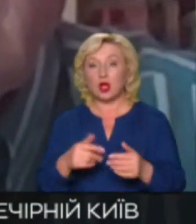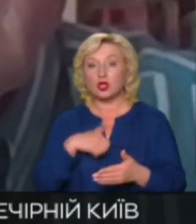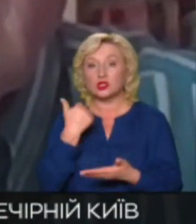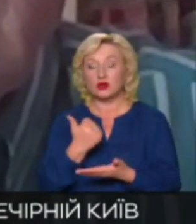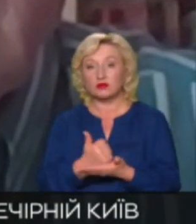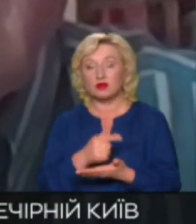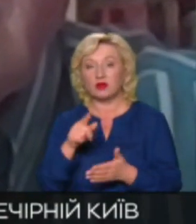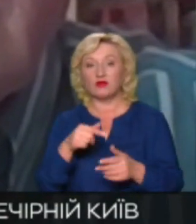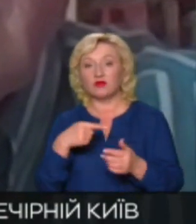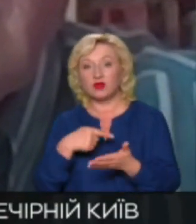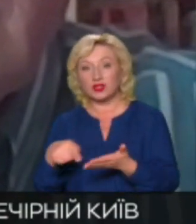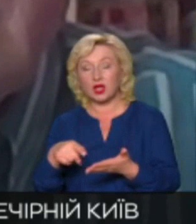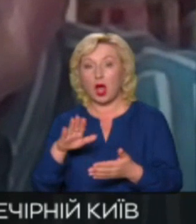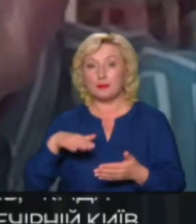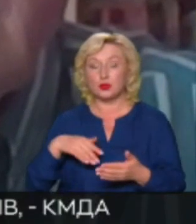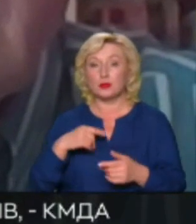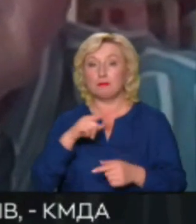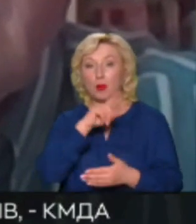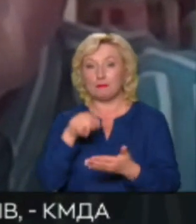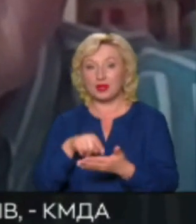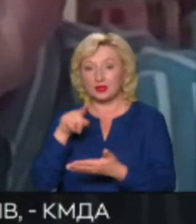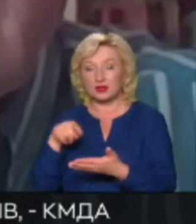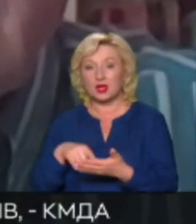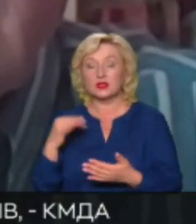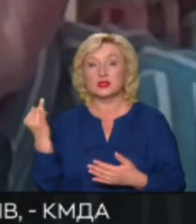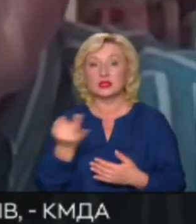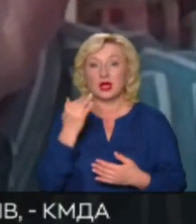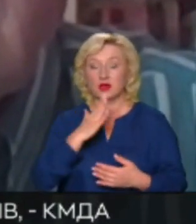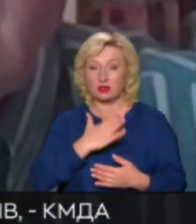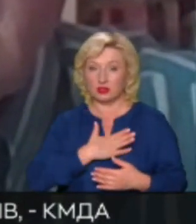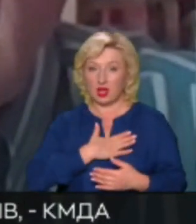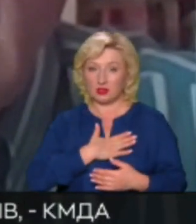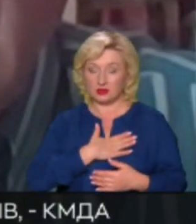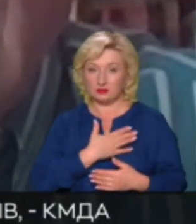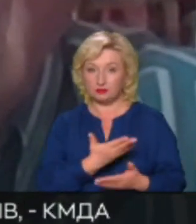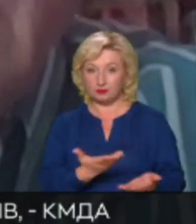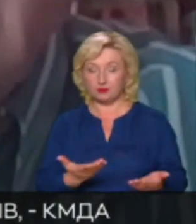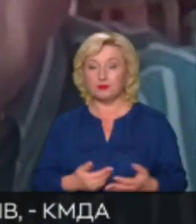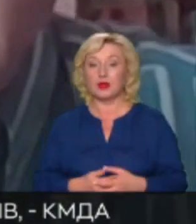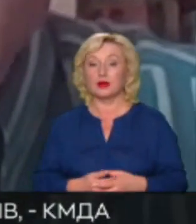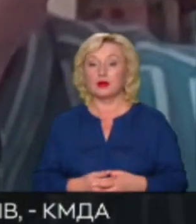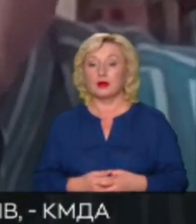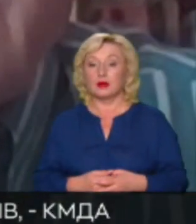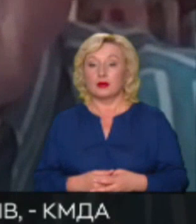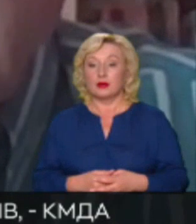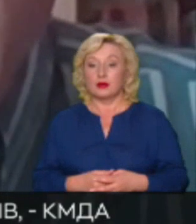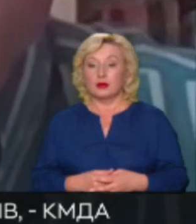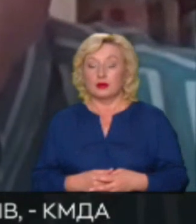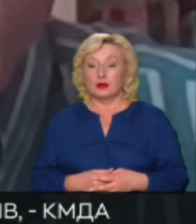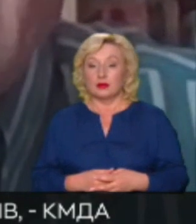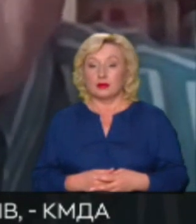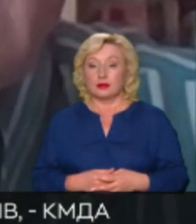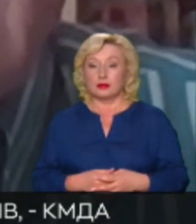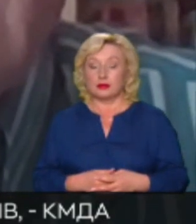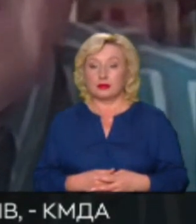ви б виділили, а потім уже підемо по питаннях, які цікавлять нас з моїм колегою. Ні, я, по-перше, зверну увагу,